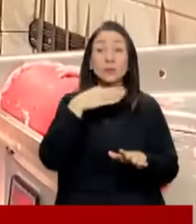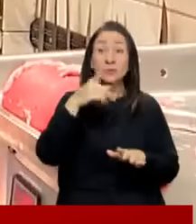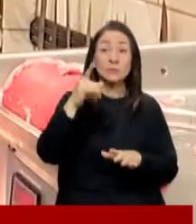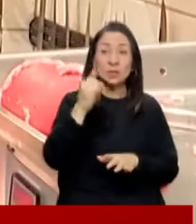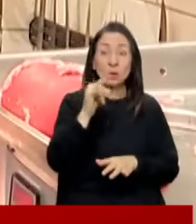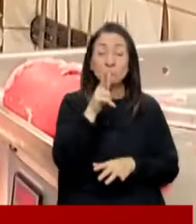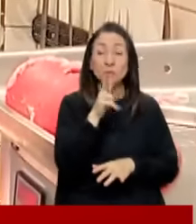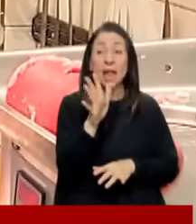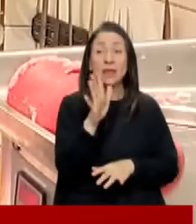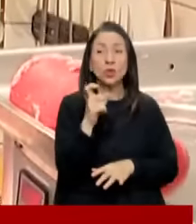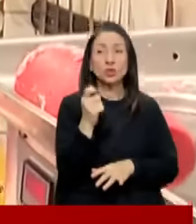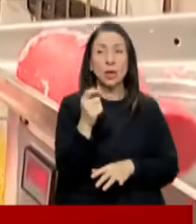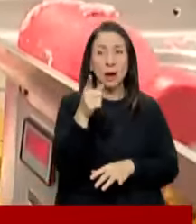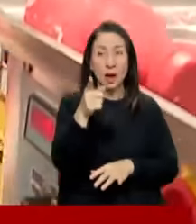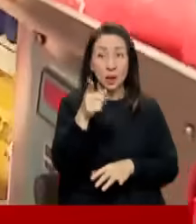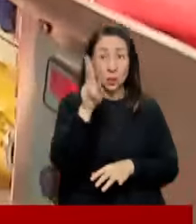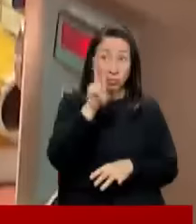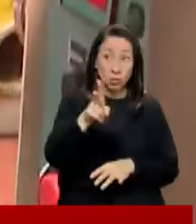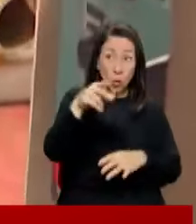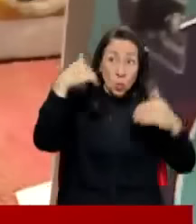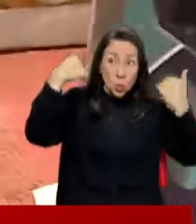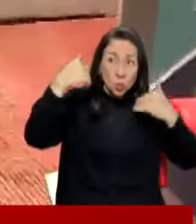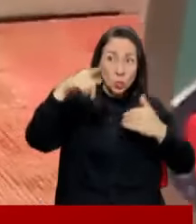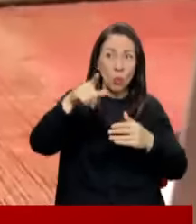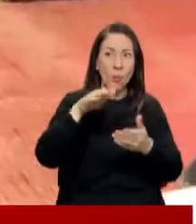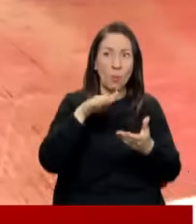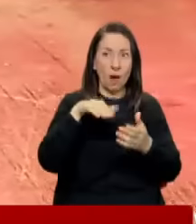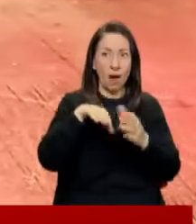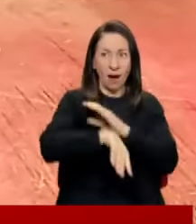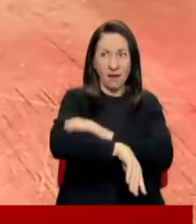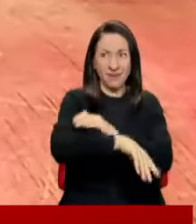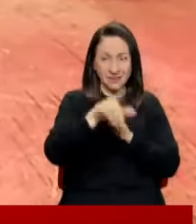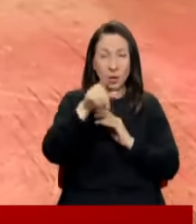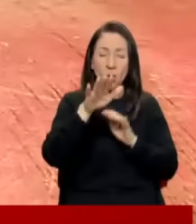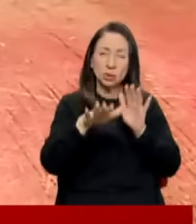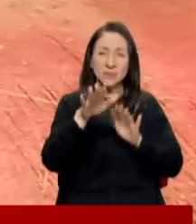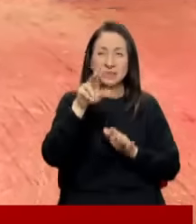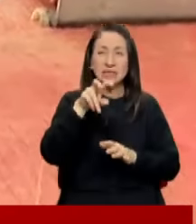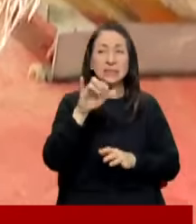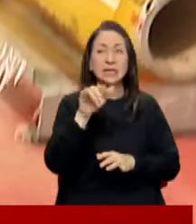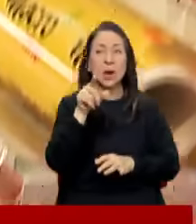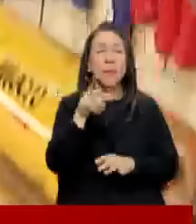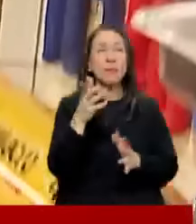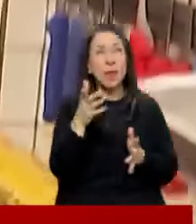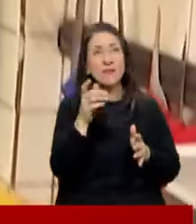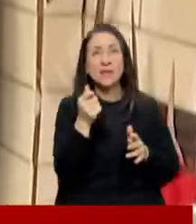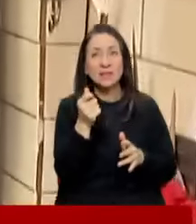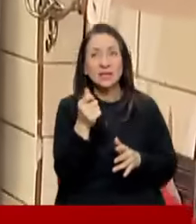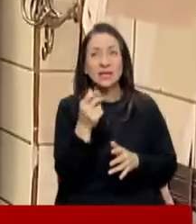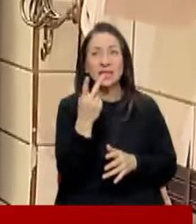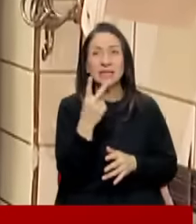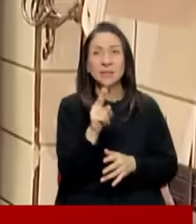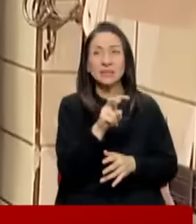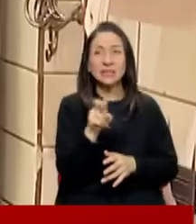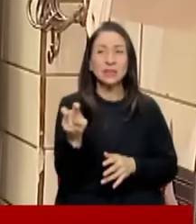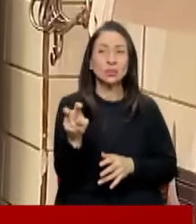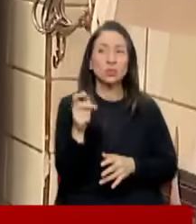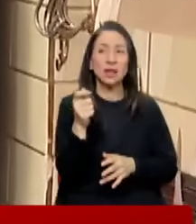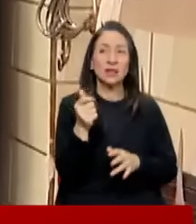kilosu 359 lira. Elimde görmüş olduğunuz bu kuzu but da ortalama 8 kilo. Yani fiyatı